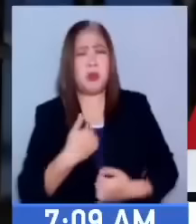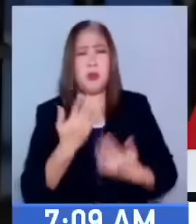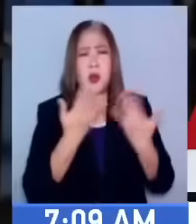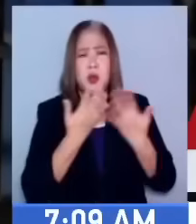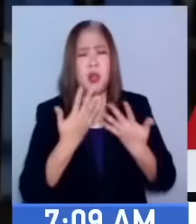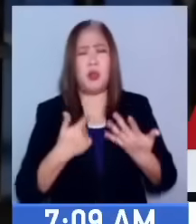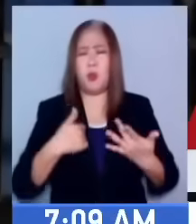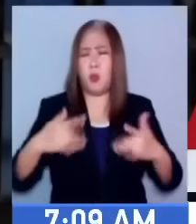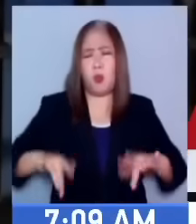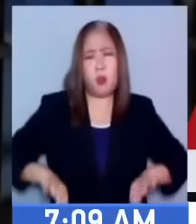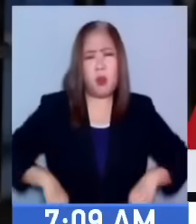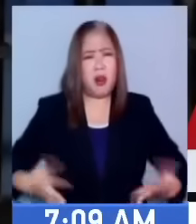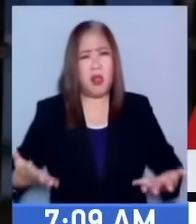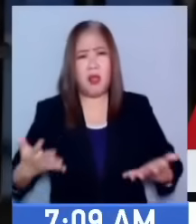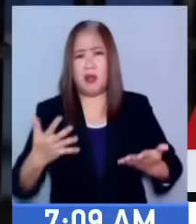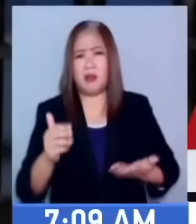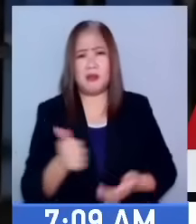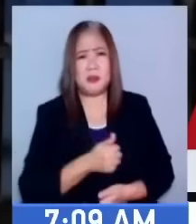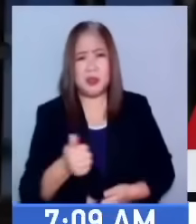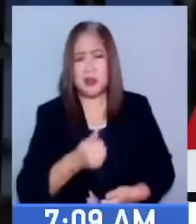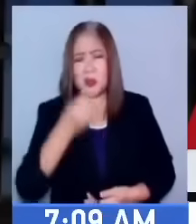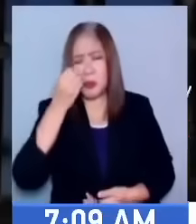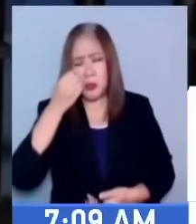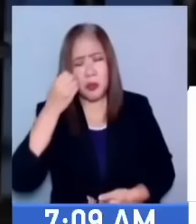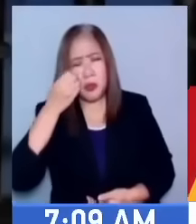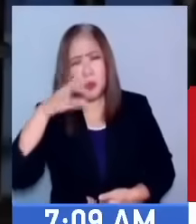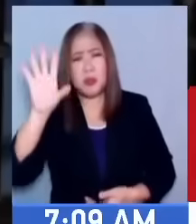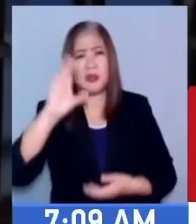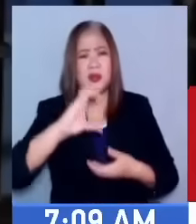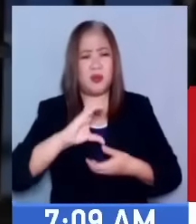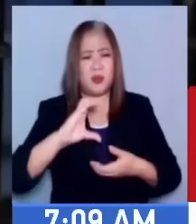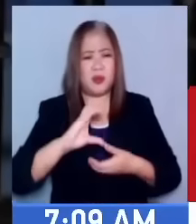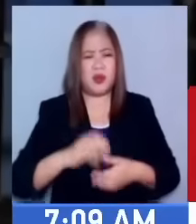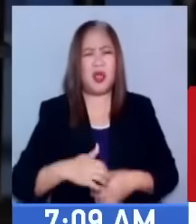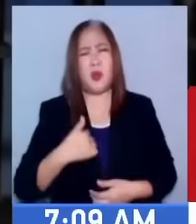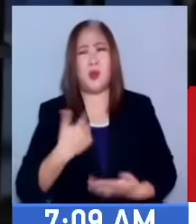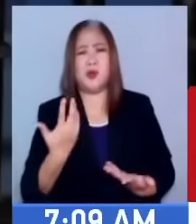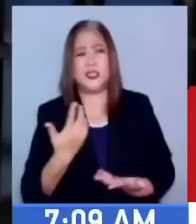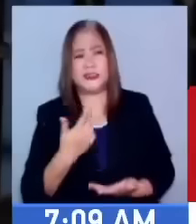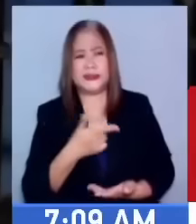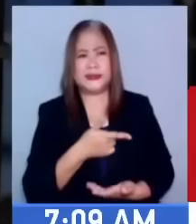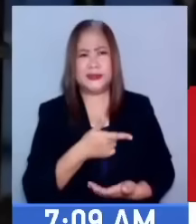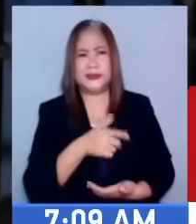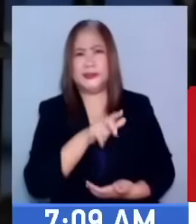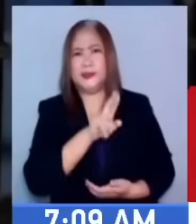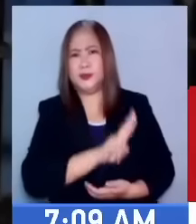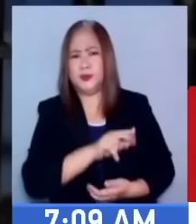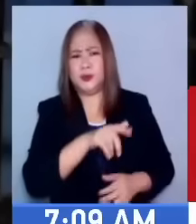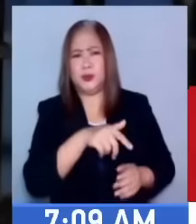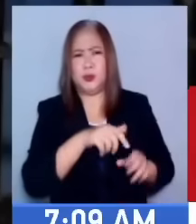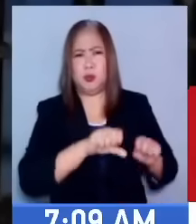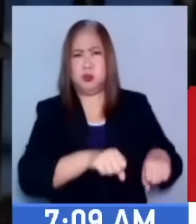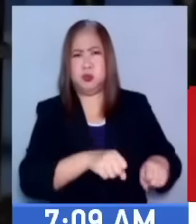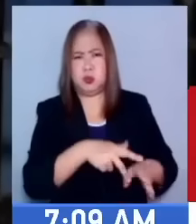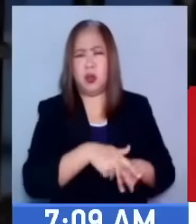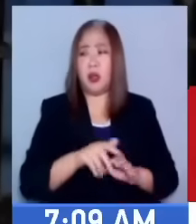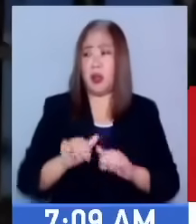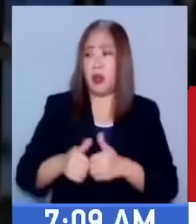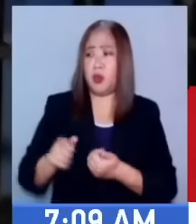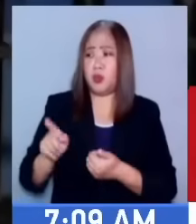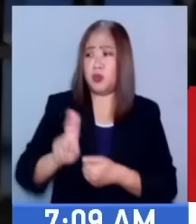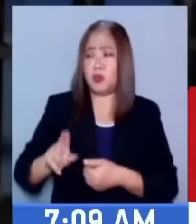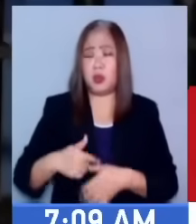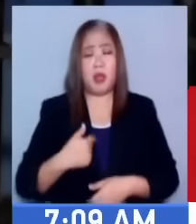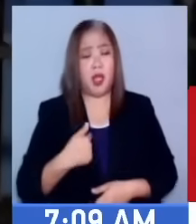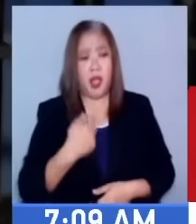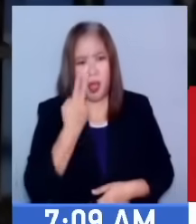pamasahe, pauwi po ng Caloocan. Bali, napilitan po akong gamitin yung motor. Paano mo nagamit? Bali, napulot ko po yung susi sa mismong